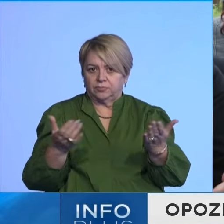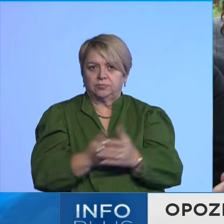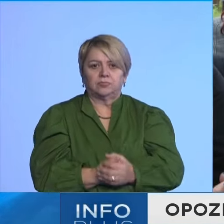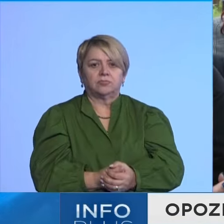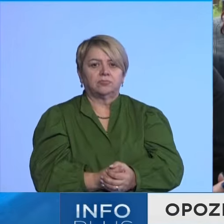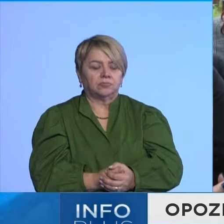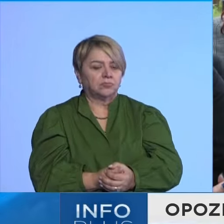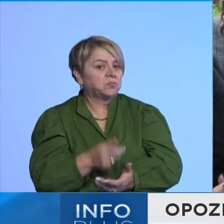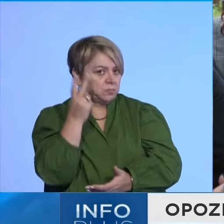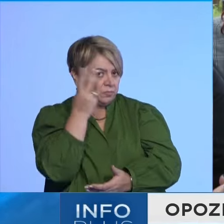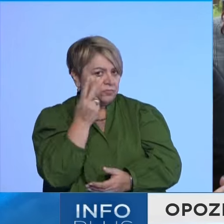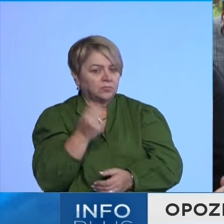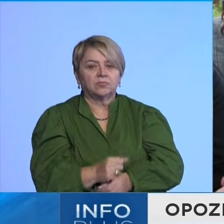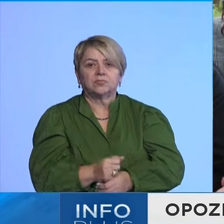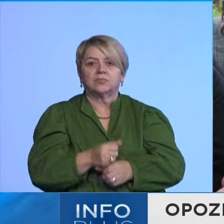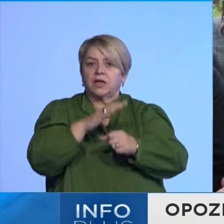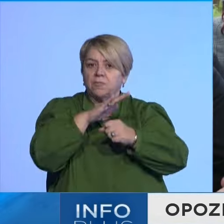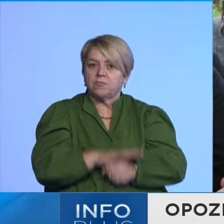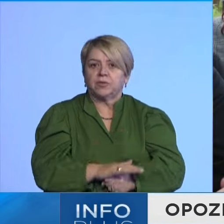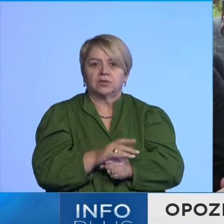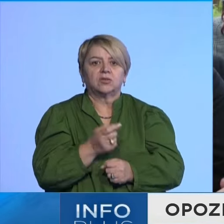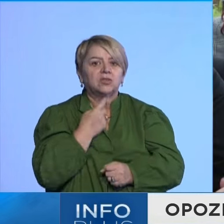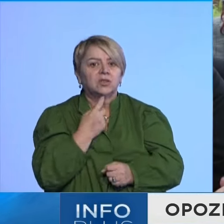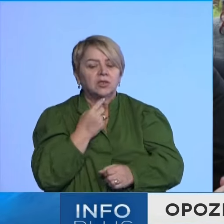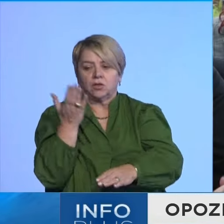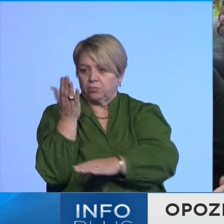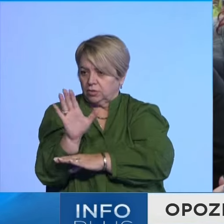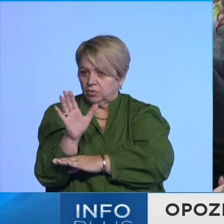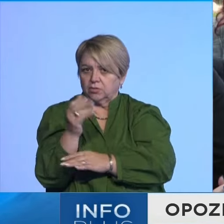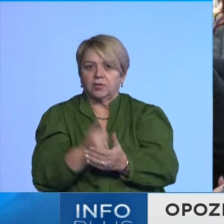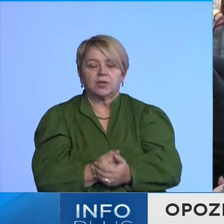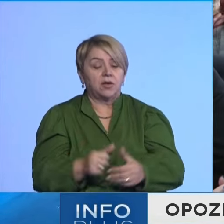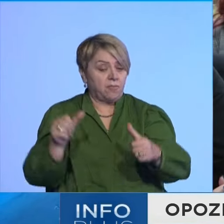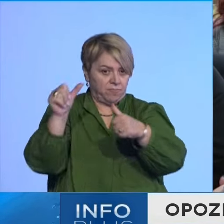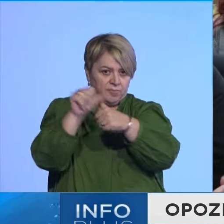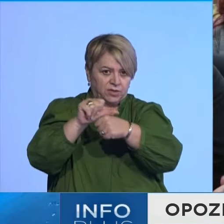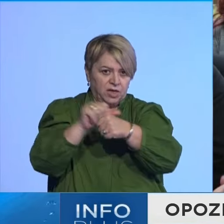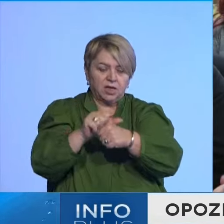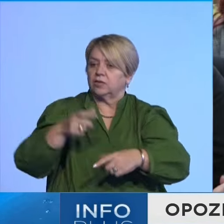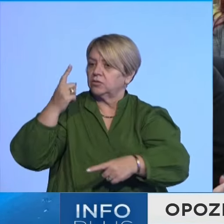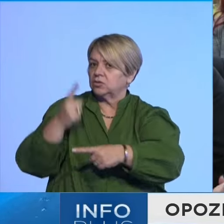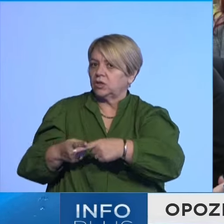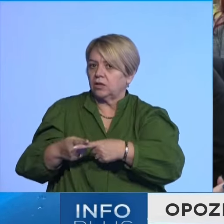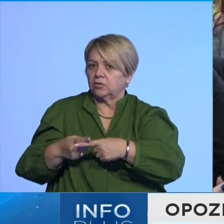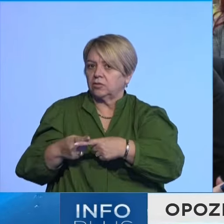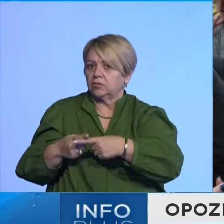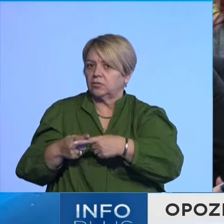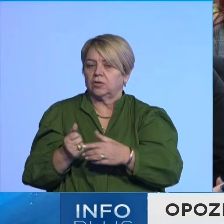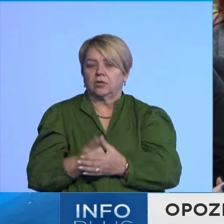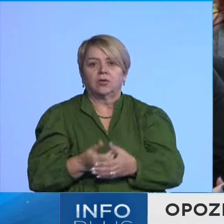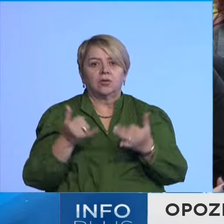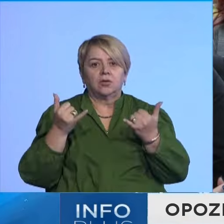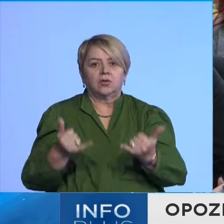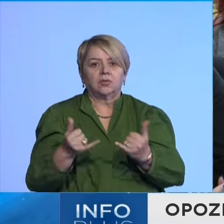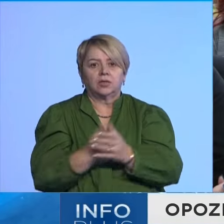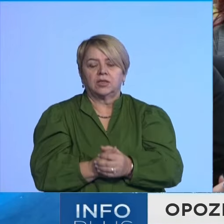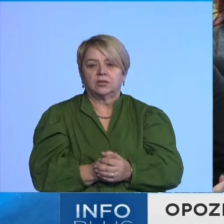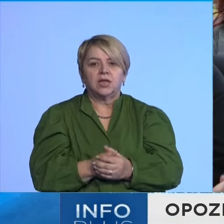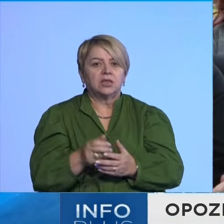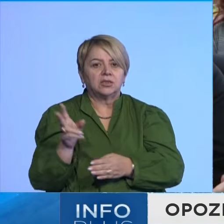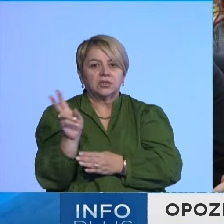që nënkupton mbytje e zërit të deputetit, fshehjen nga vërtetat të cilat pëndodhin nga skandalet